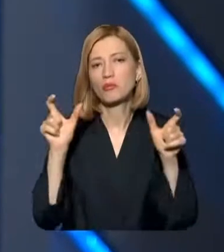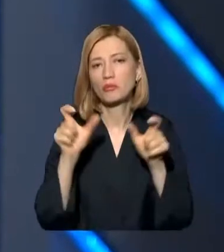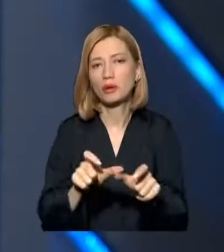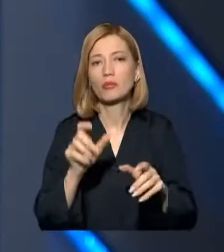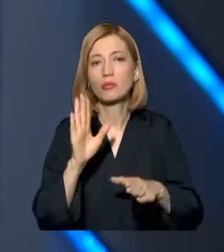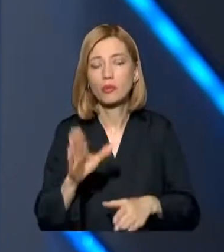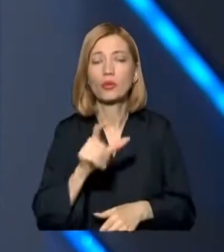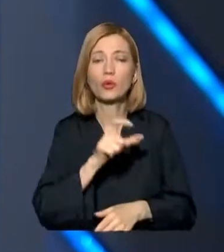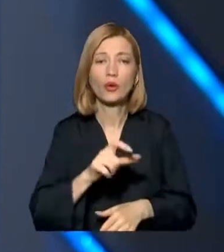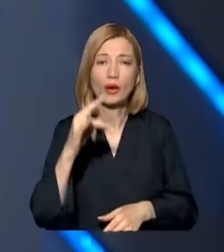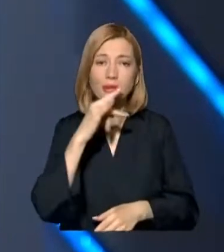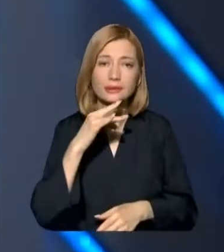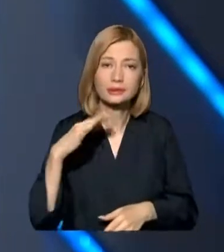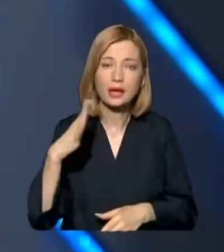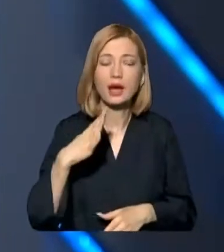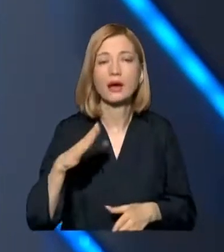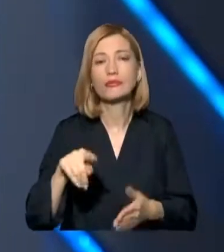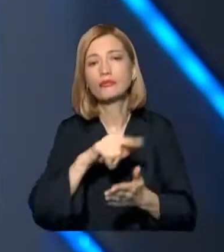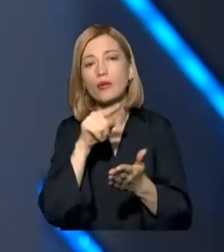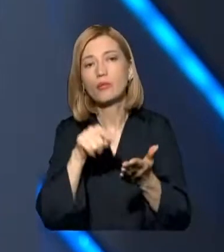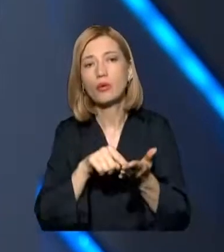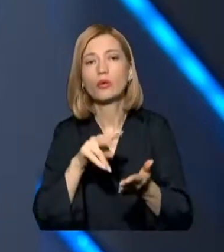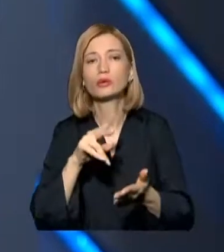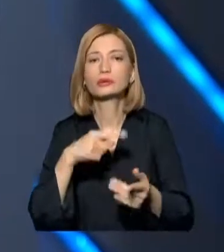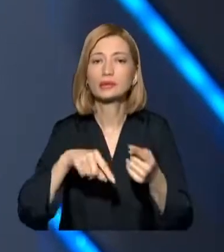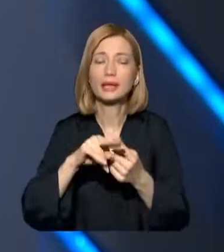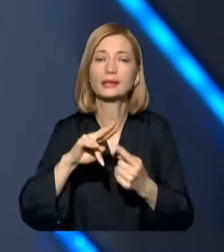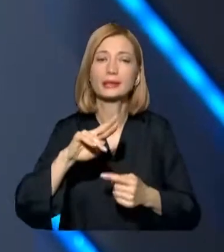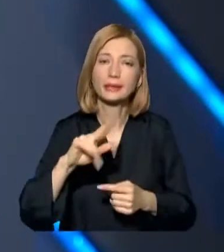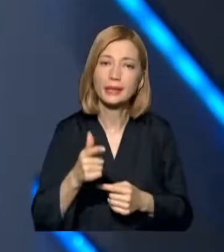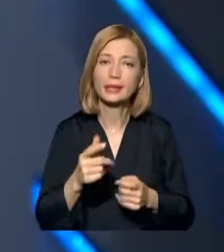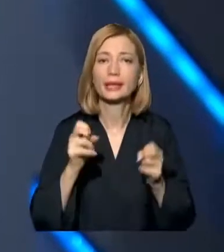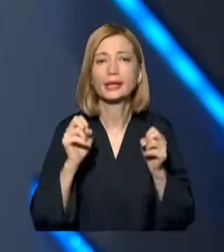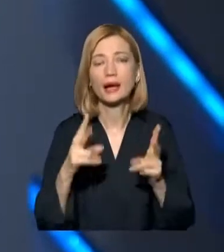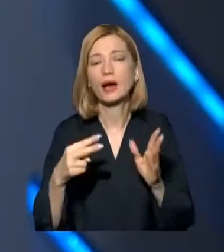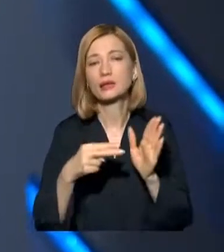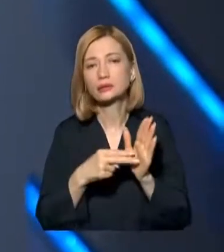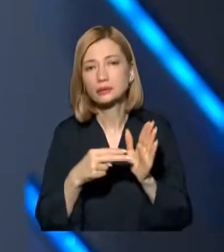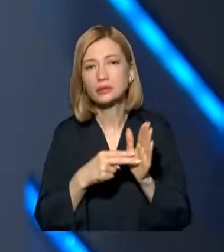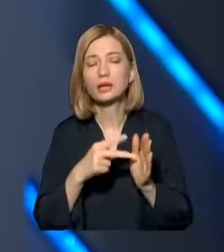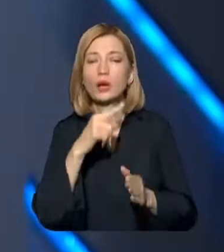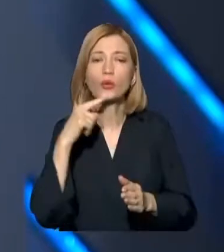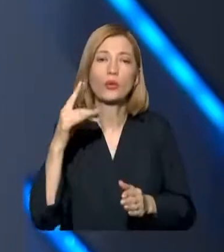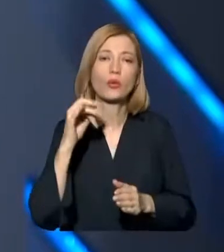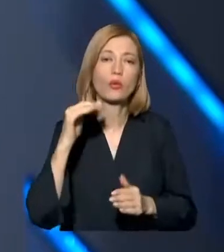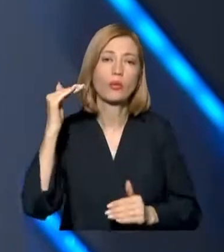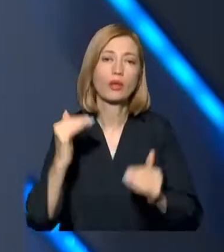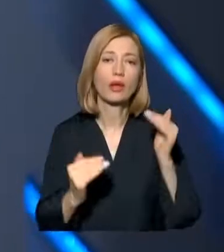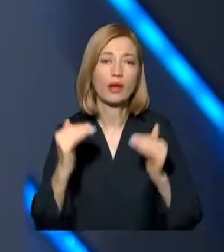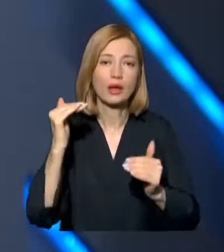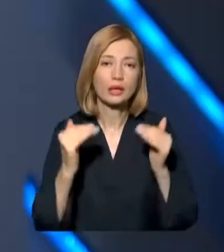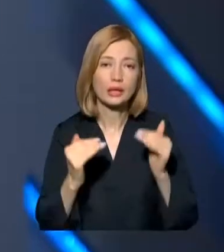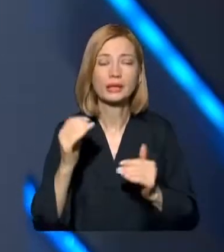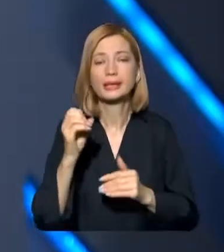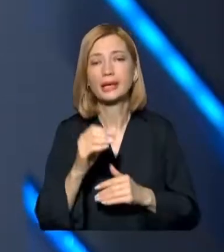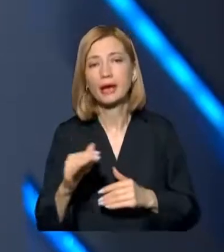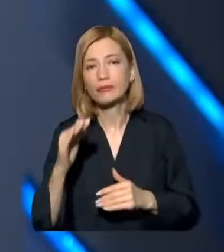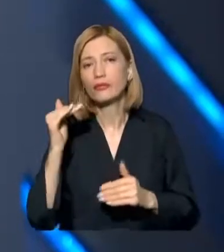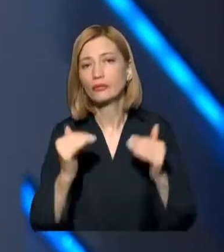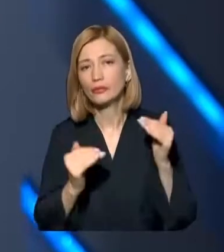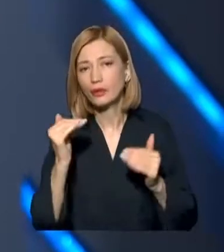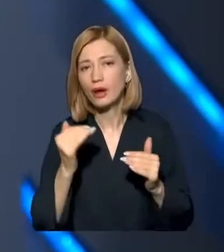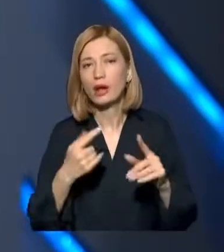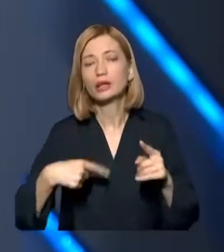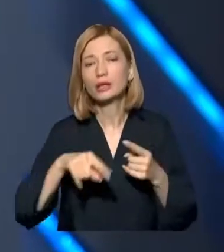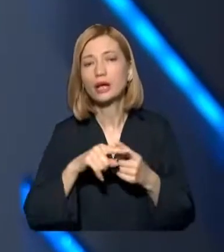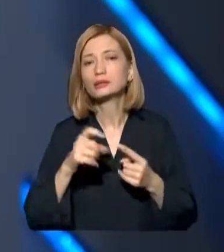Волнует казахстанцев по традиции вопрос с курсом национальной валюты на фоне колебаний российского рубля к доллару и евро. В целом,